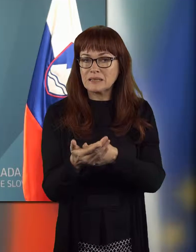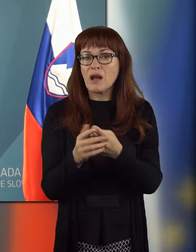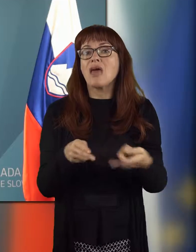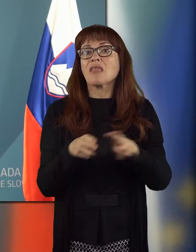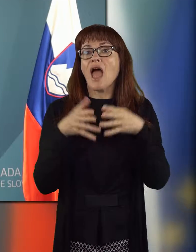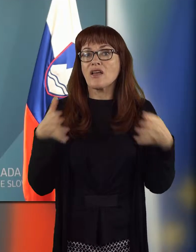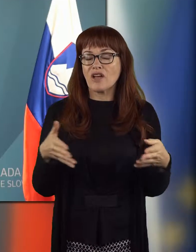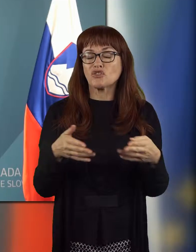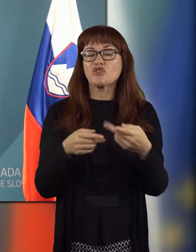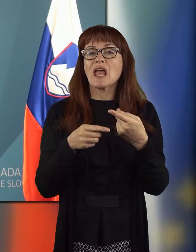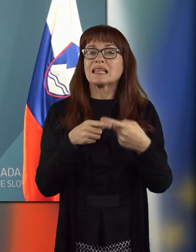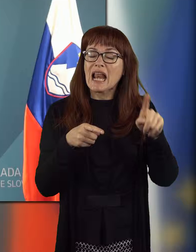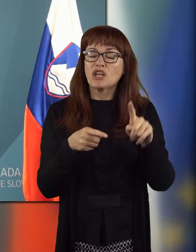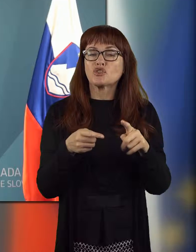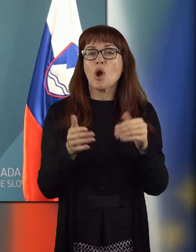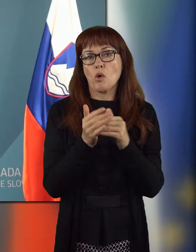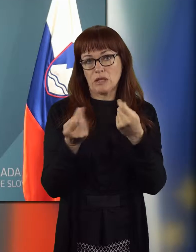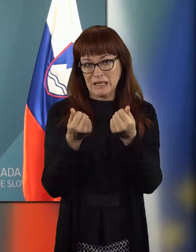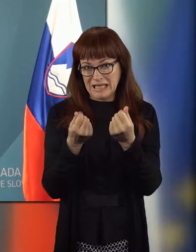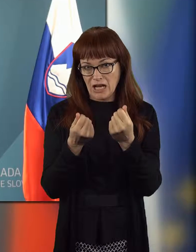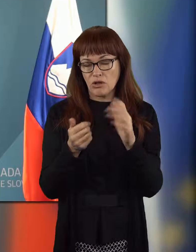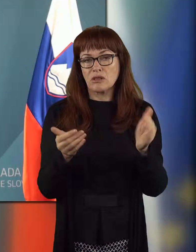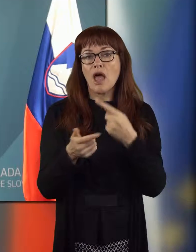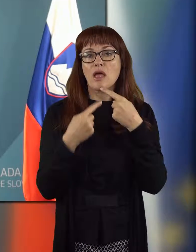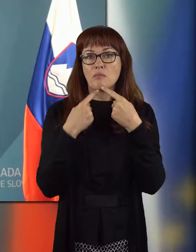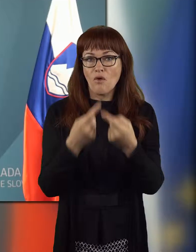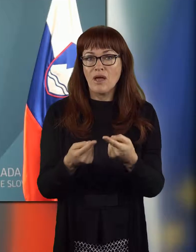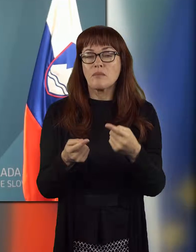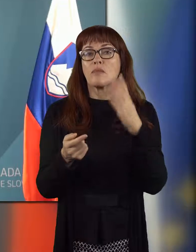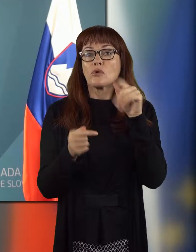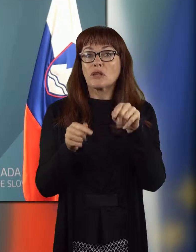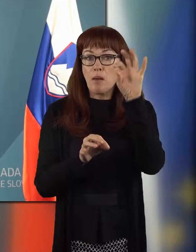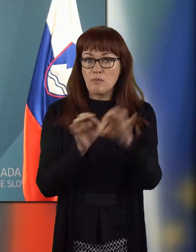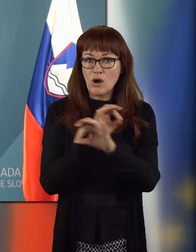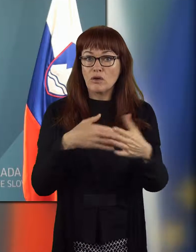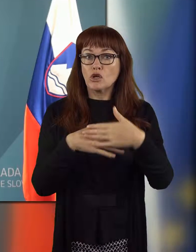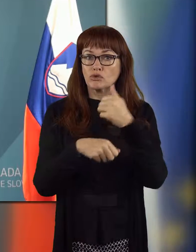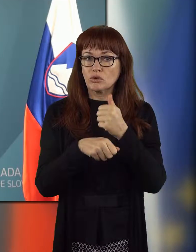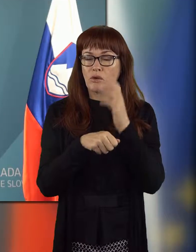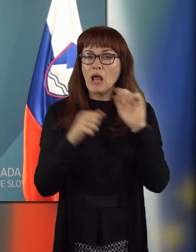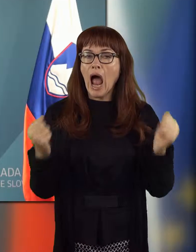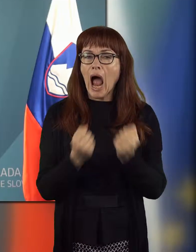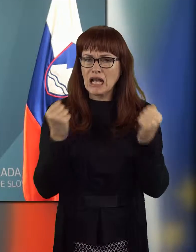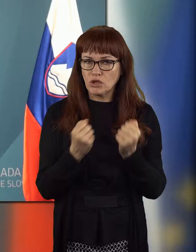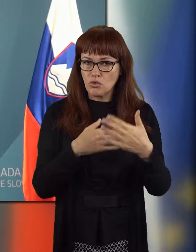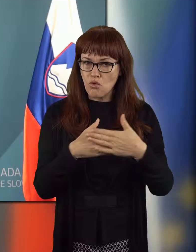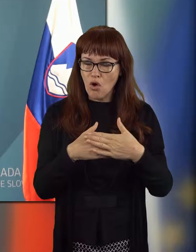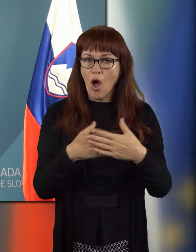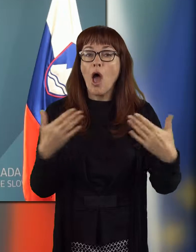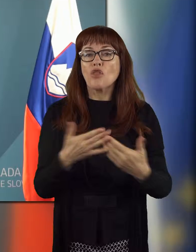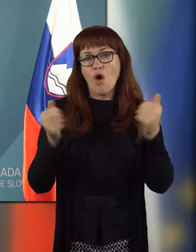prispevali tudi največji delež potrebnih sredstev. Naj pa še dodam, da bo v tem projektu sodelovala aktivno